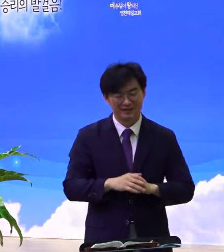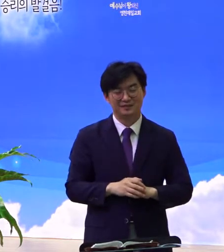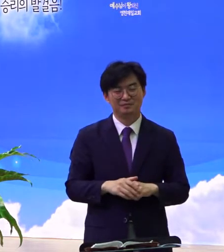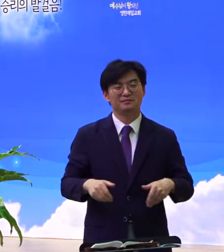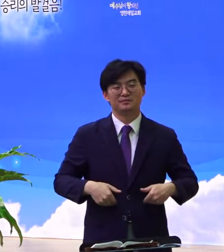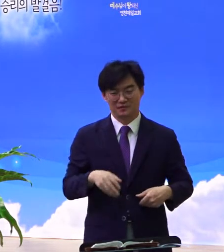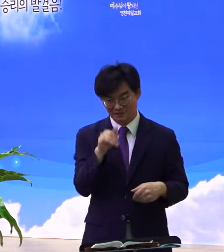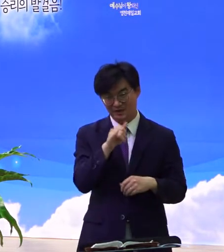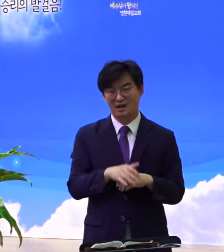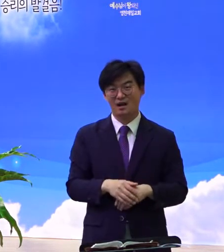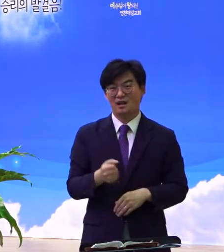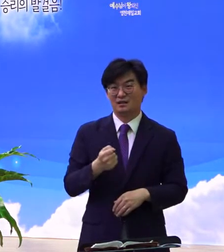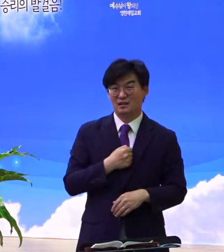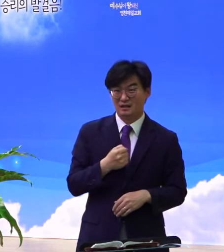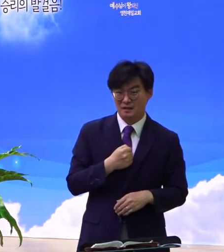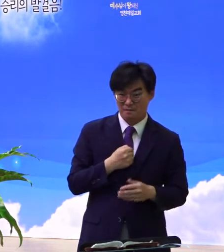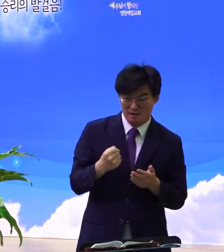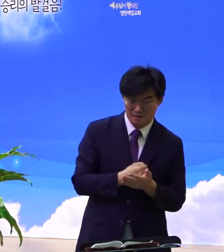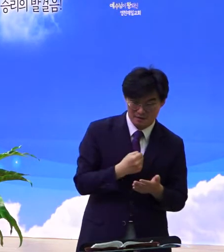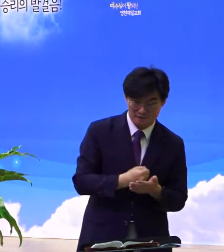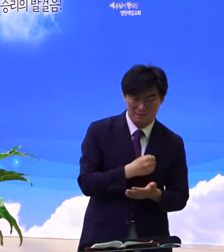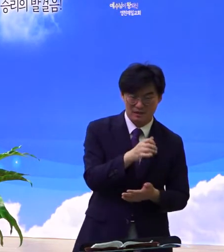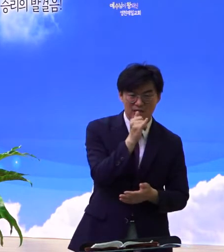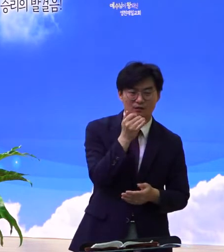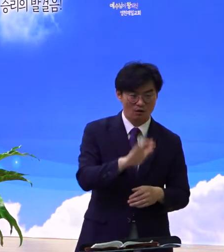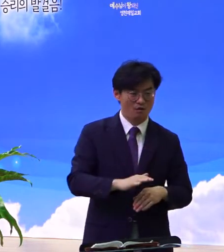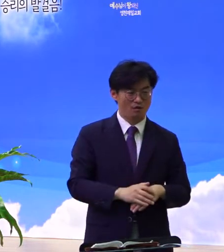느끼고 무기력함을 느끼게 됩니다.